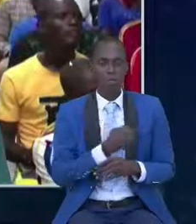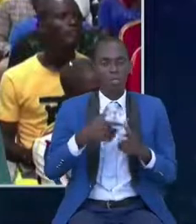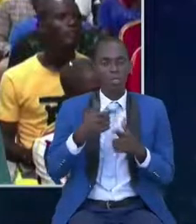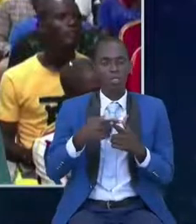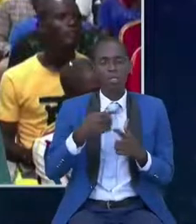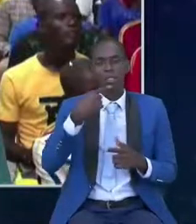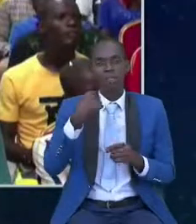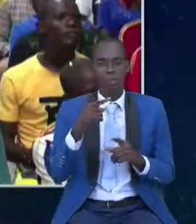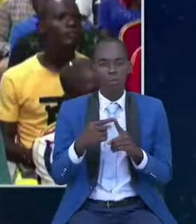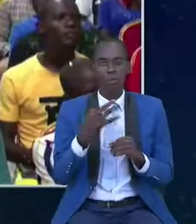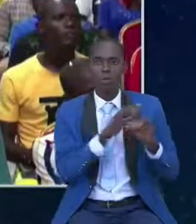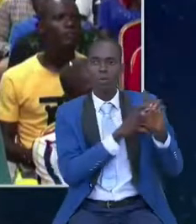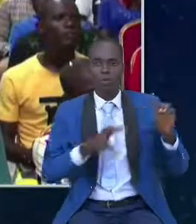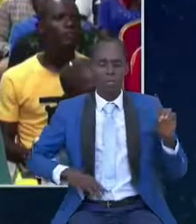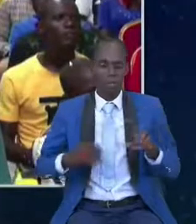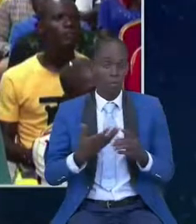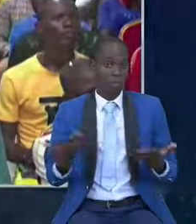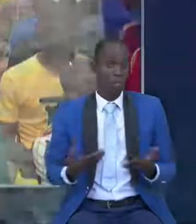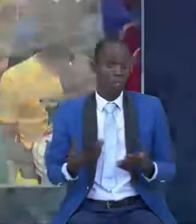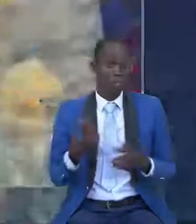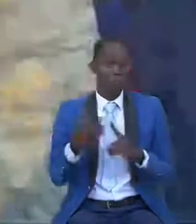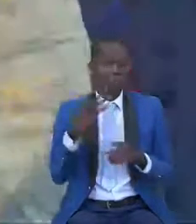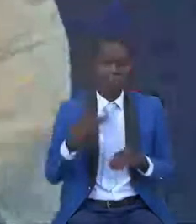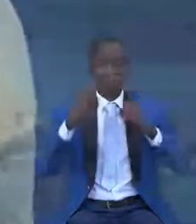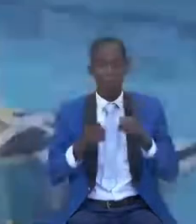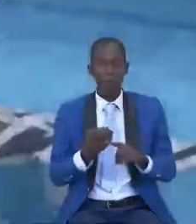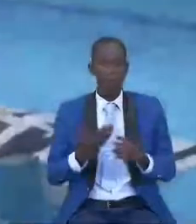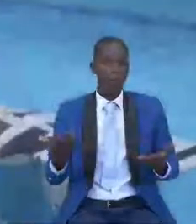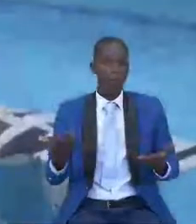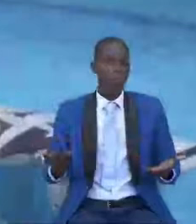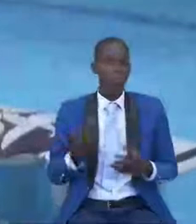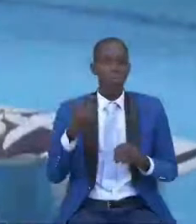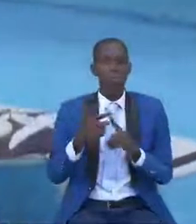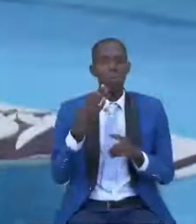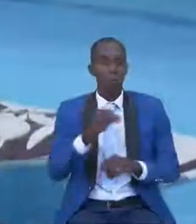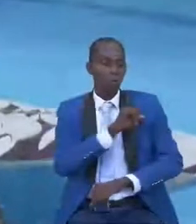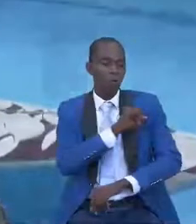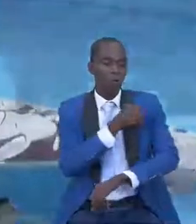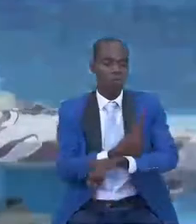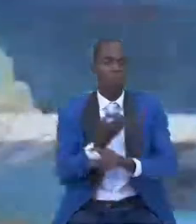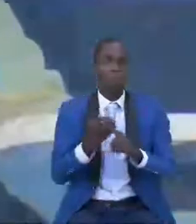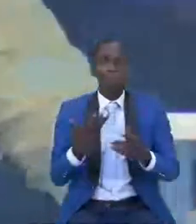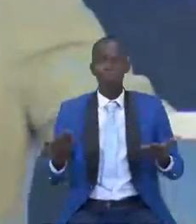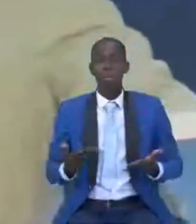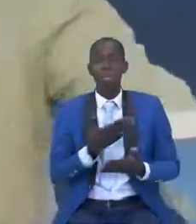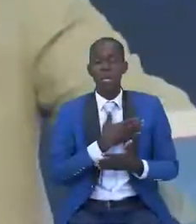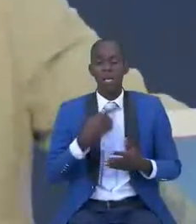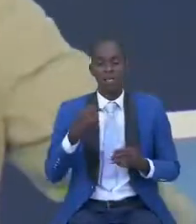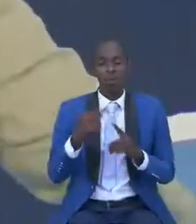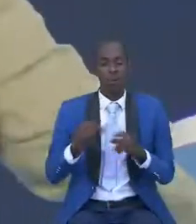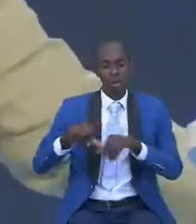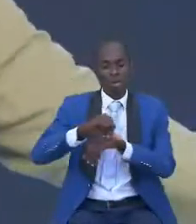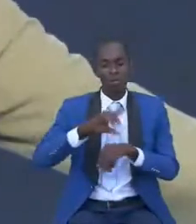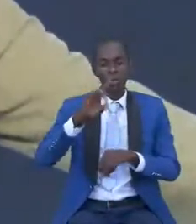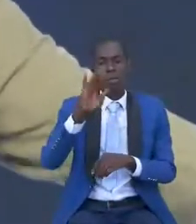guéri. Alors, nous déclarons la parole de Christ, la parole de puissance, la parole d'autorité